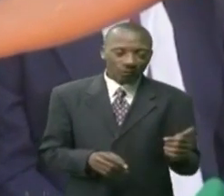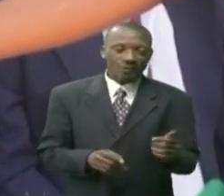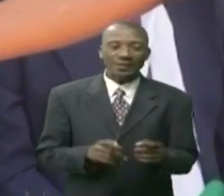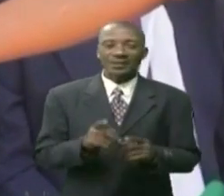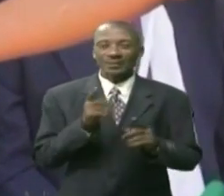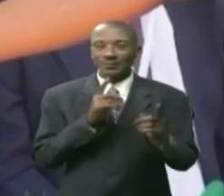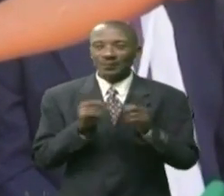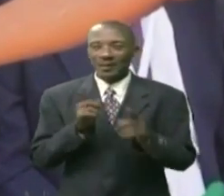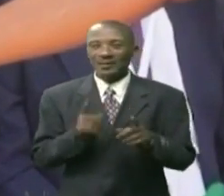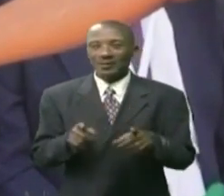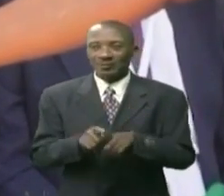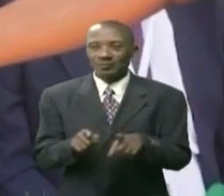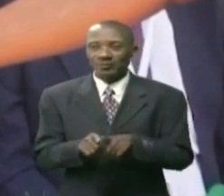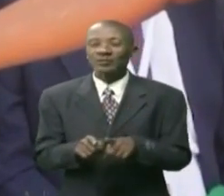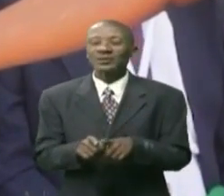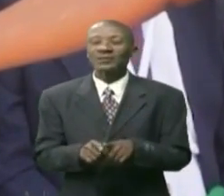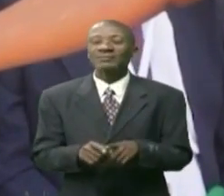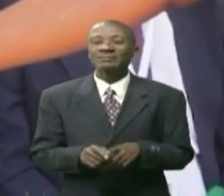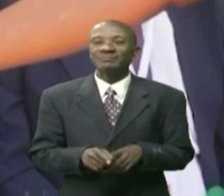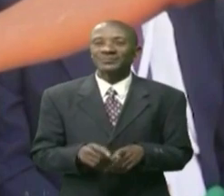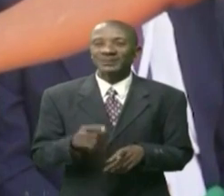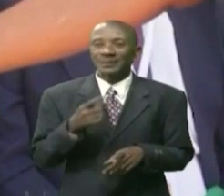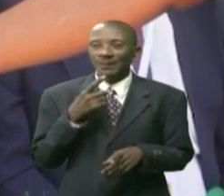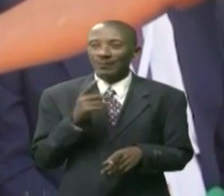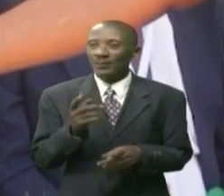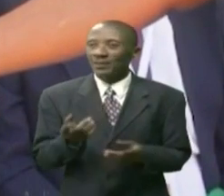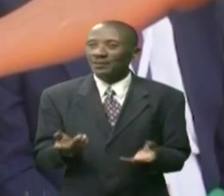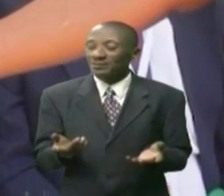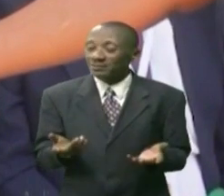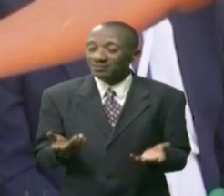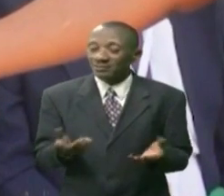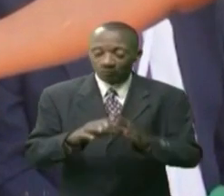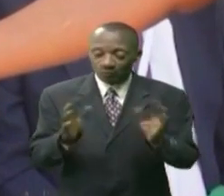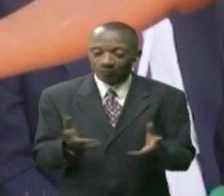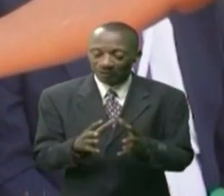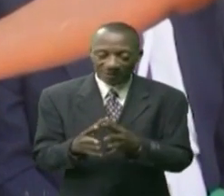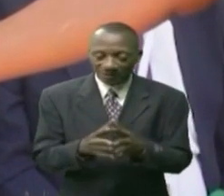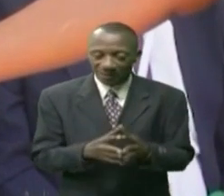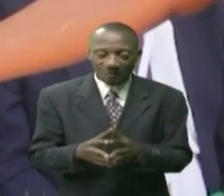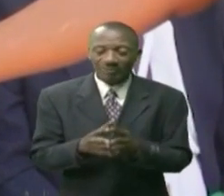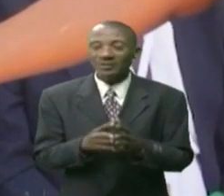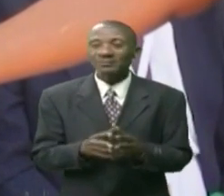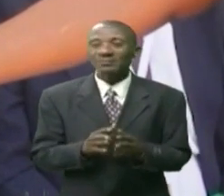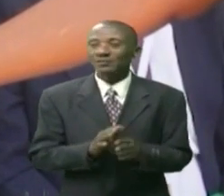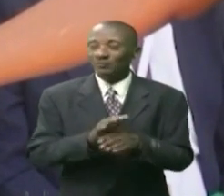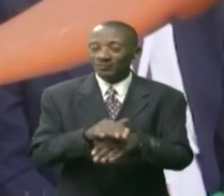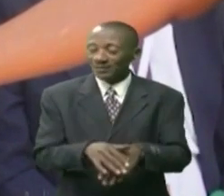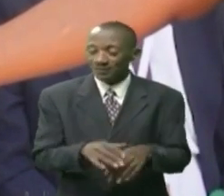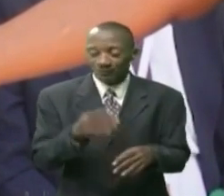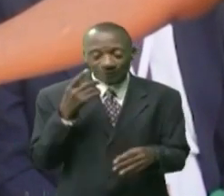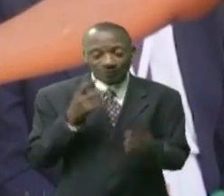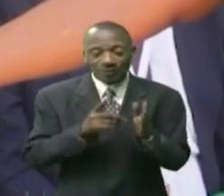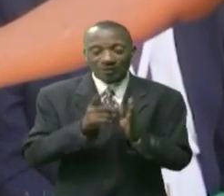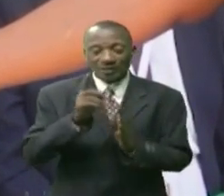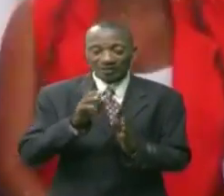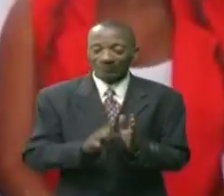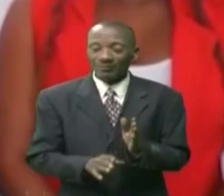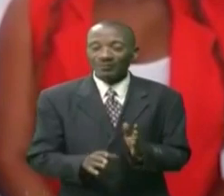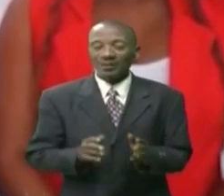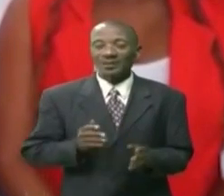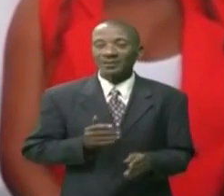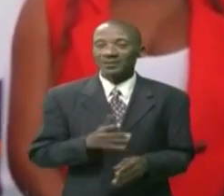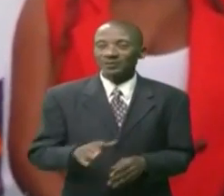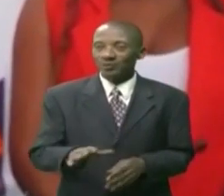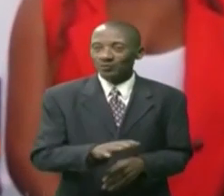de se retrouver dans des conditions optimales pour pouvoir vendre et acheter les produits d'exploitation artisanale. C'est